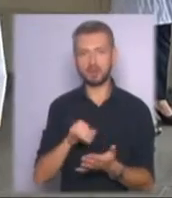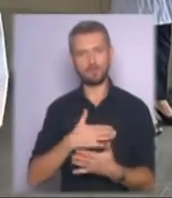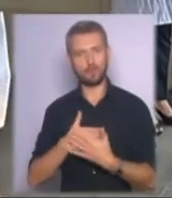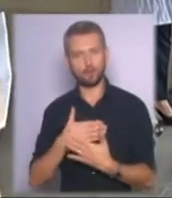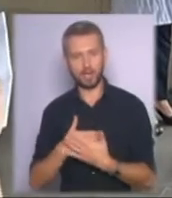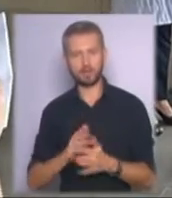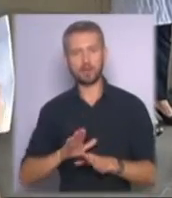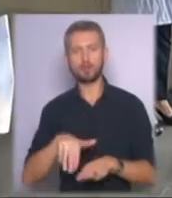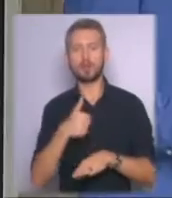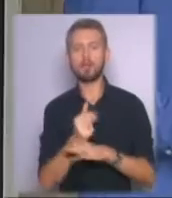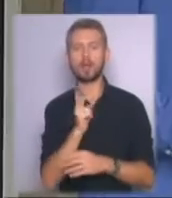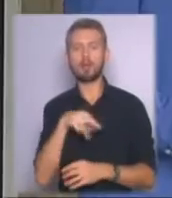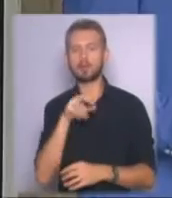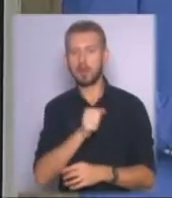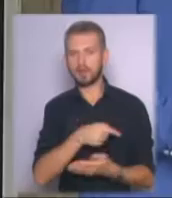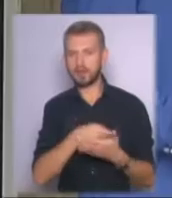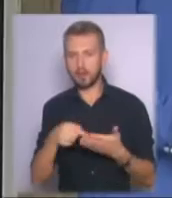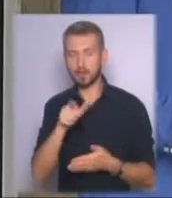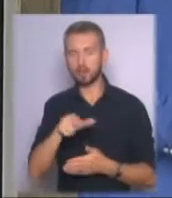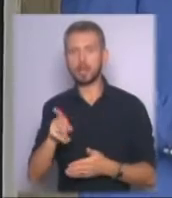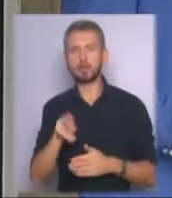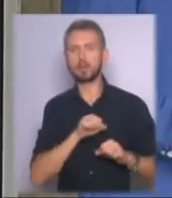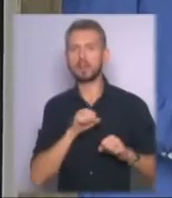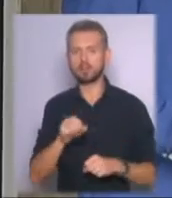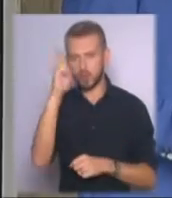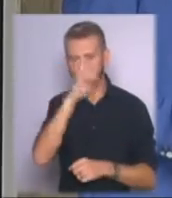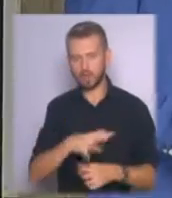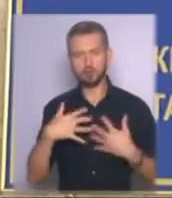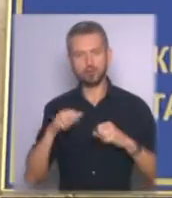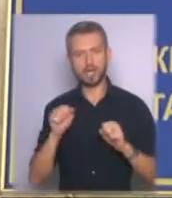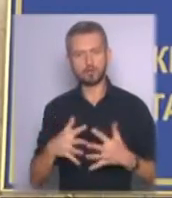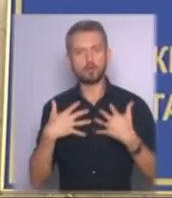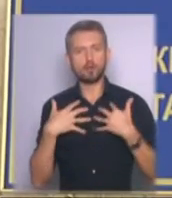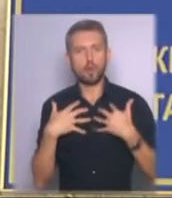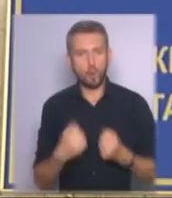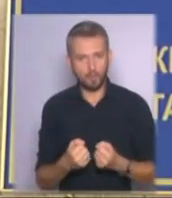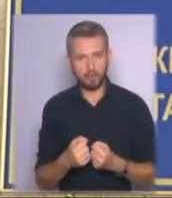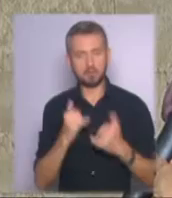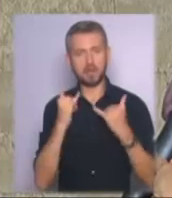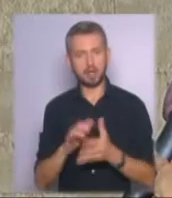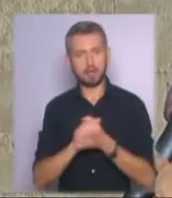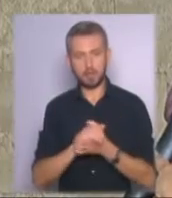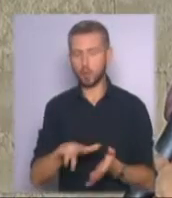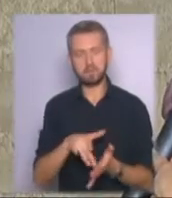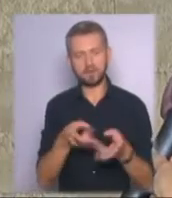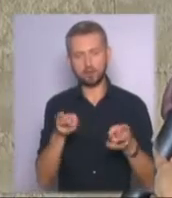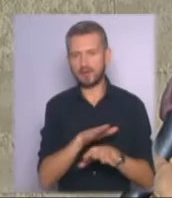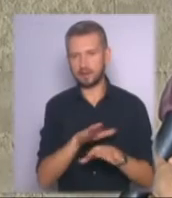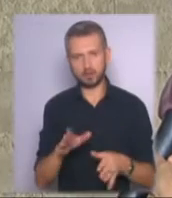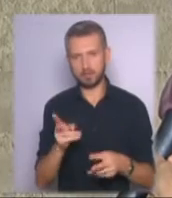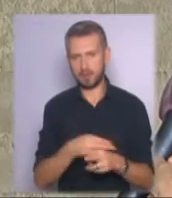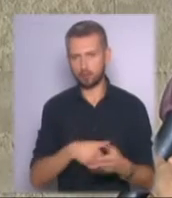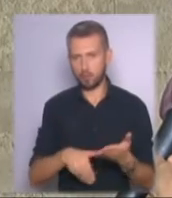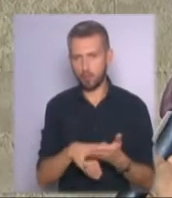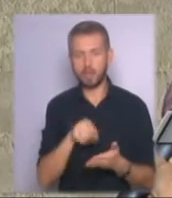КМДА Михайло Радуцький зазначив, людей, які захищають країну і жертвують здоров'ям на війні заради миру, місто не залишить без допомоги. Цей госпіталь в цьому році